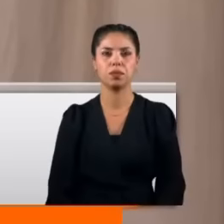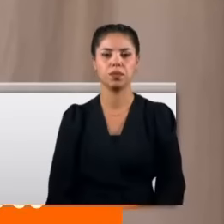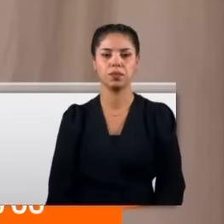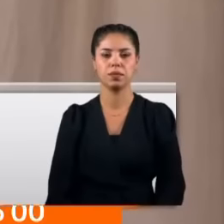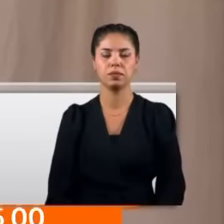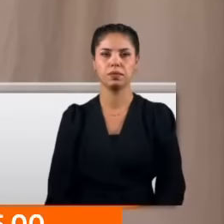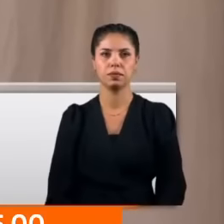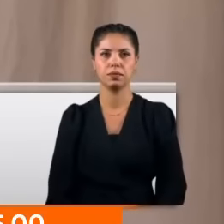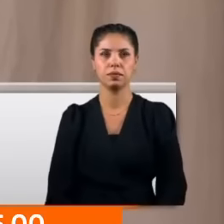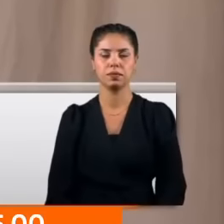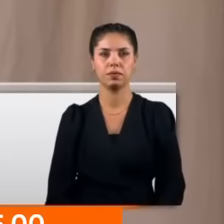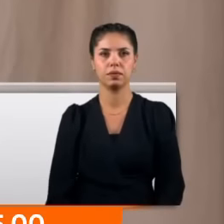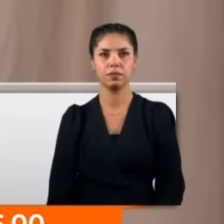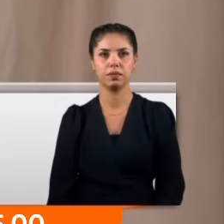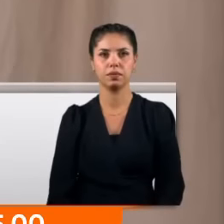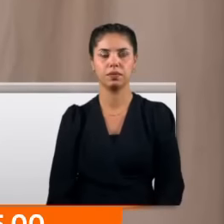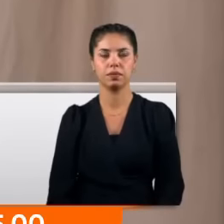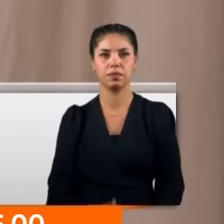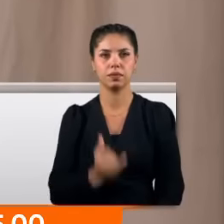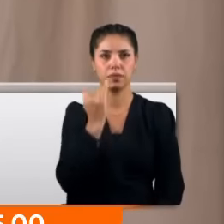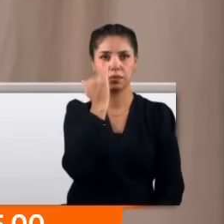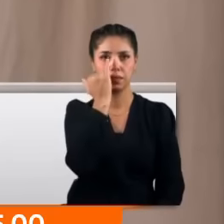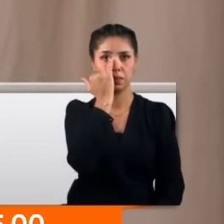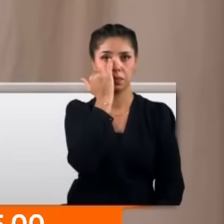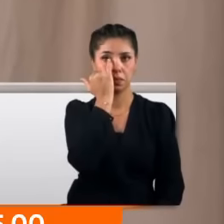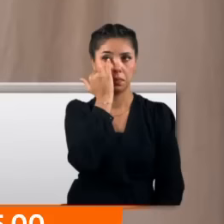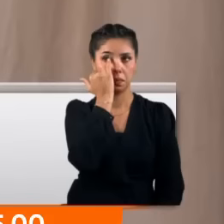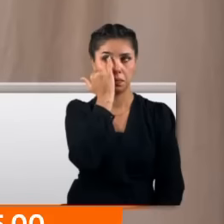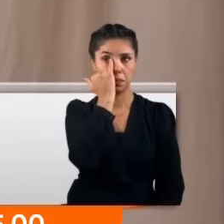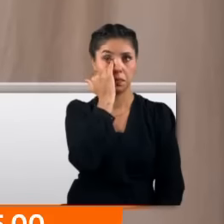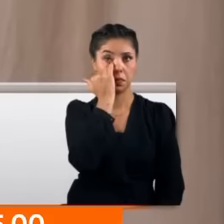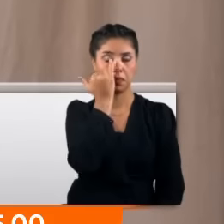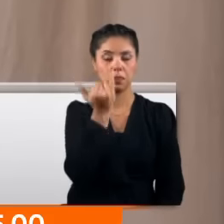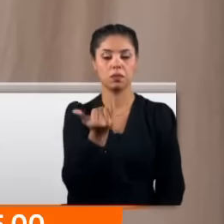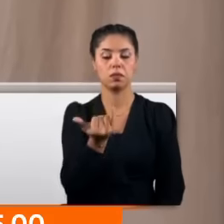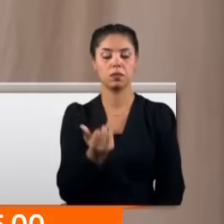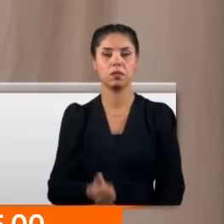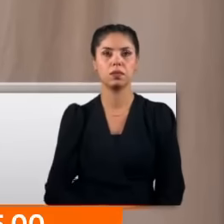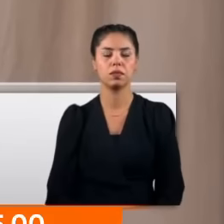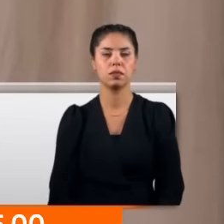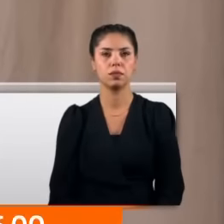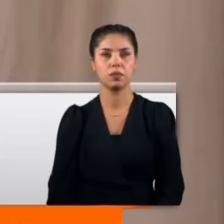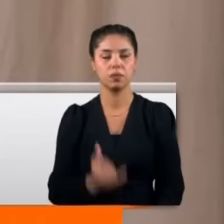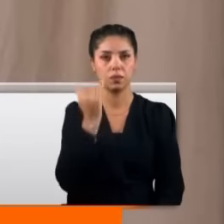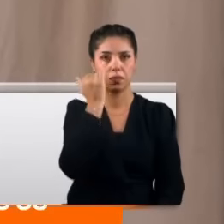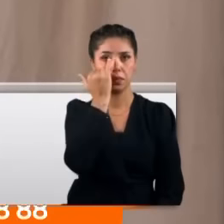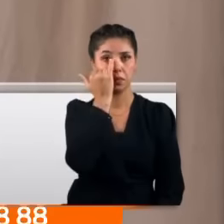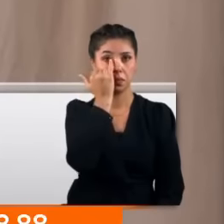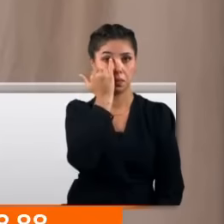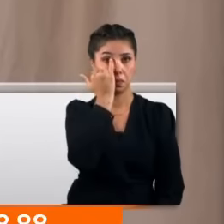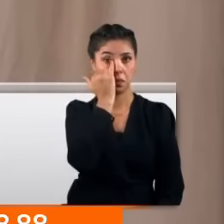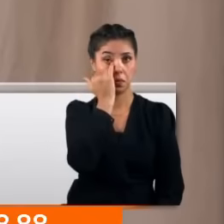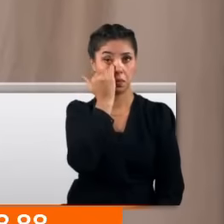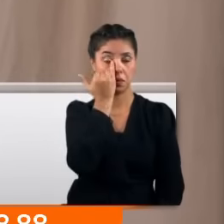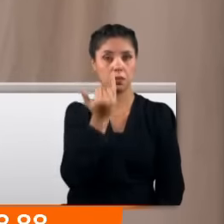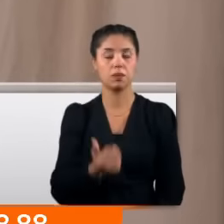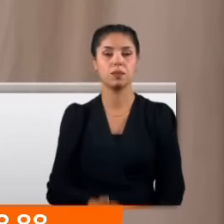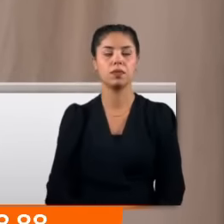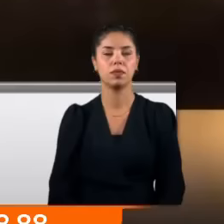Silahlı kuvvetlerimizin eylemi işgalci Siyonist rejime karşı verebileceğimiz en hafif cezaydı. Biz her türlü görevimizi yerine getirmeye devam